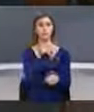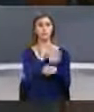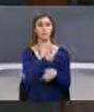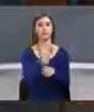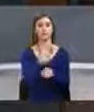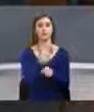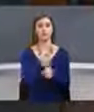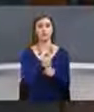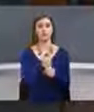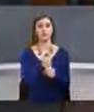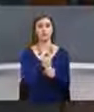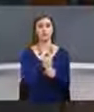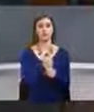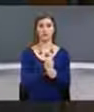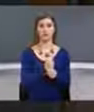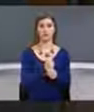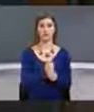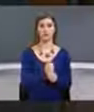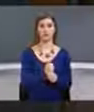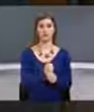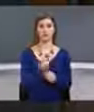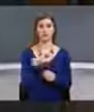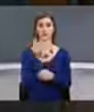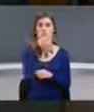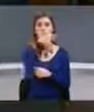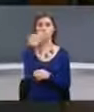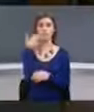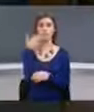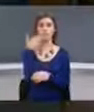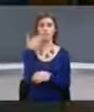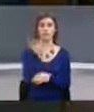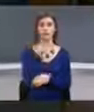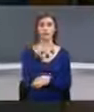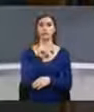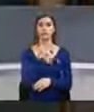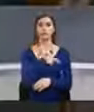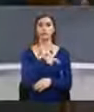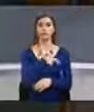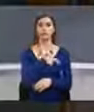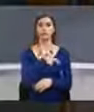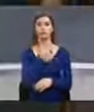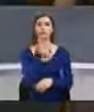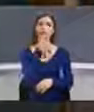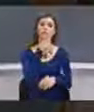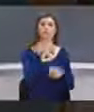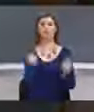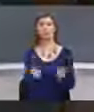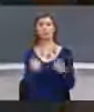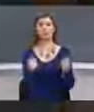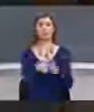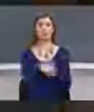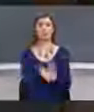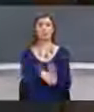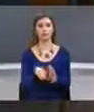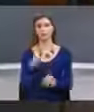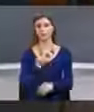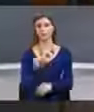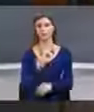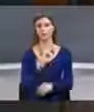dikasterit të ekzekutivit. Agjencia nuk merret do ta promovojmë këtë ligj dhe frymën e këtij